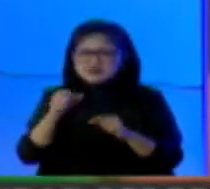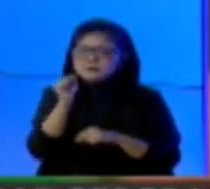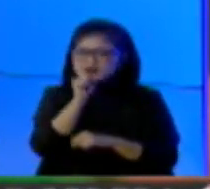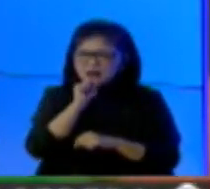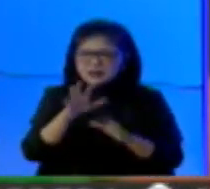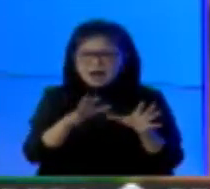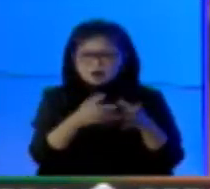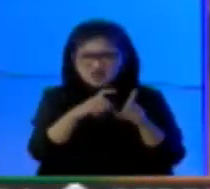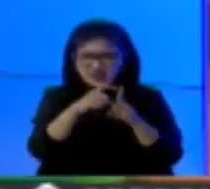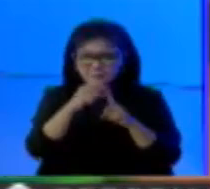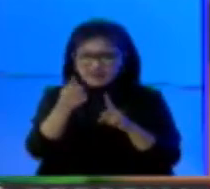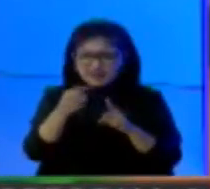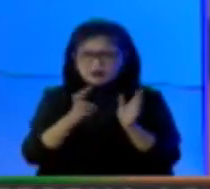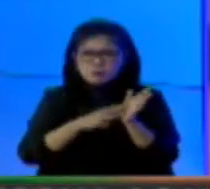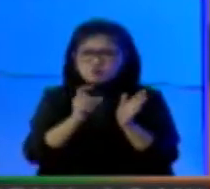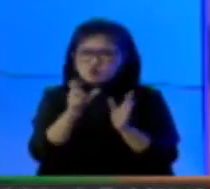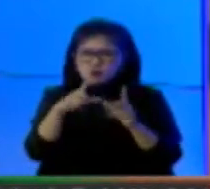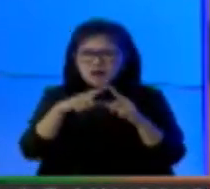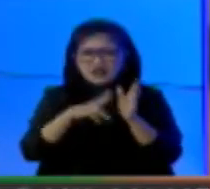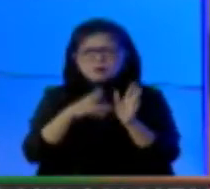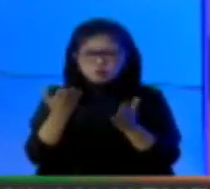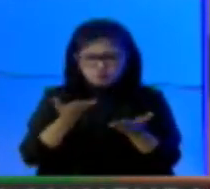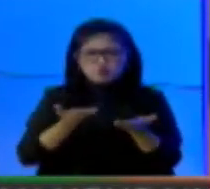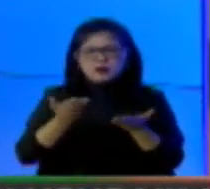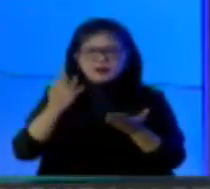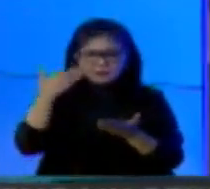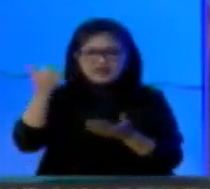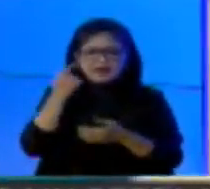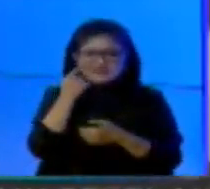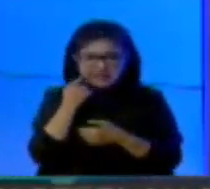Jamila rencananya juga akan dimintai keterangan. Dari Surabaya, Jawa